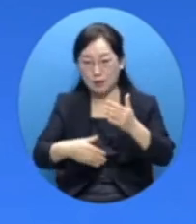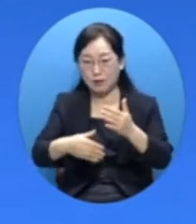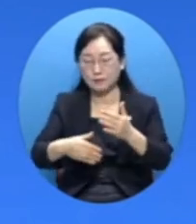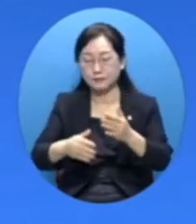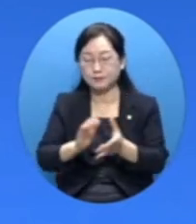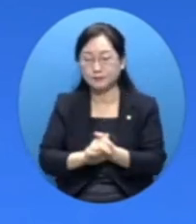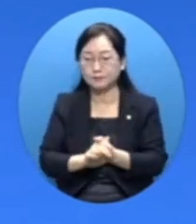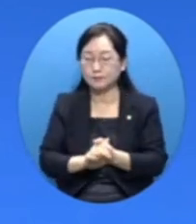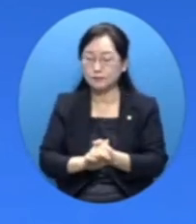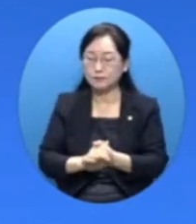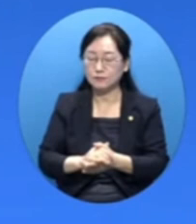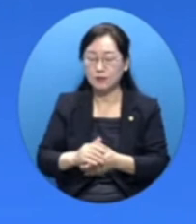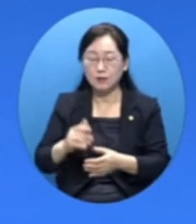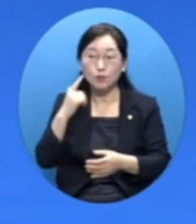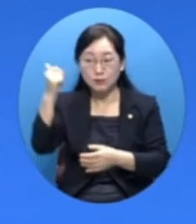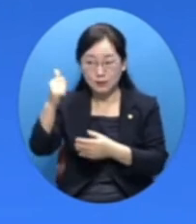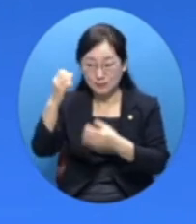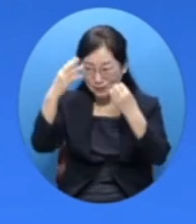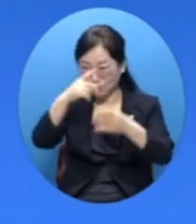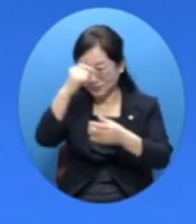건축할 꿈을 주셨습니다